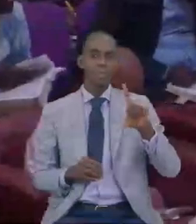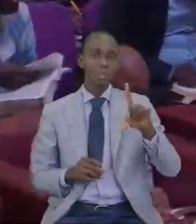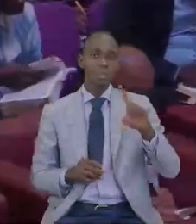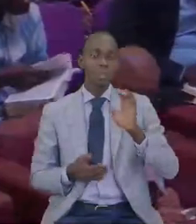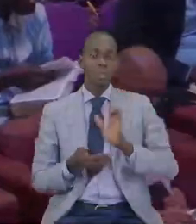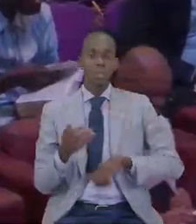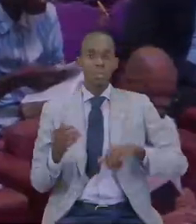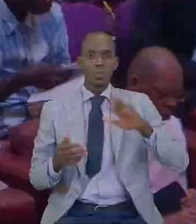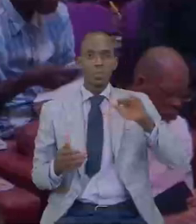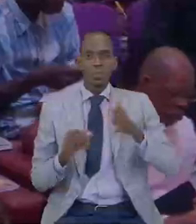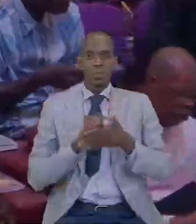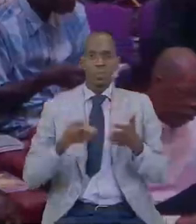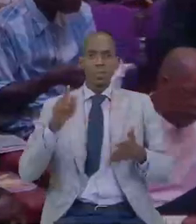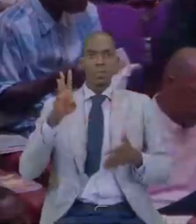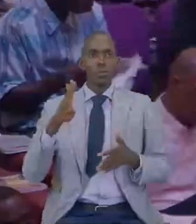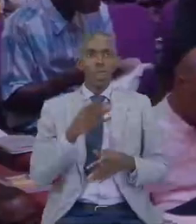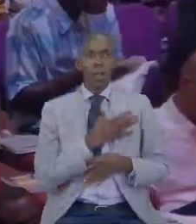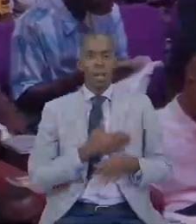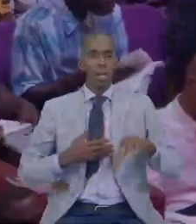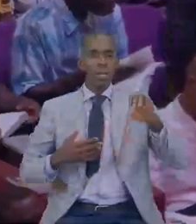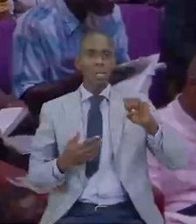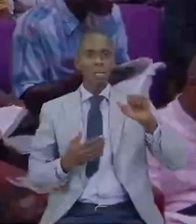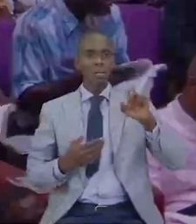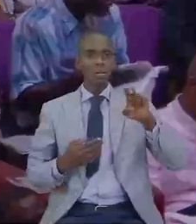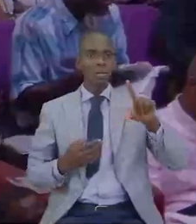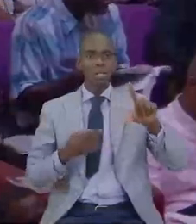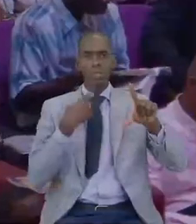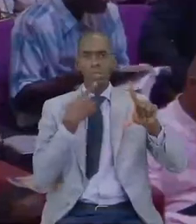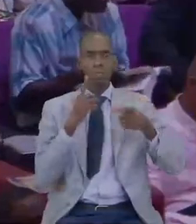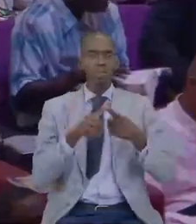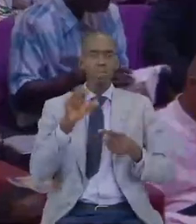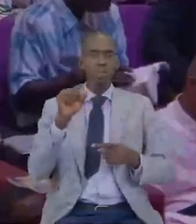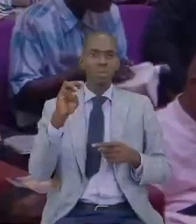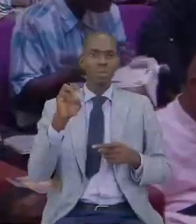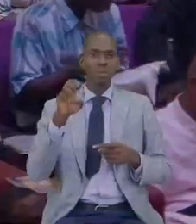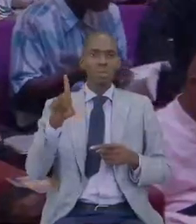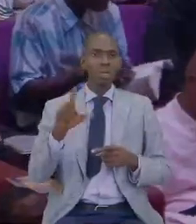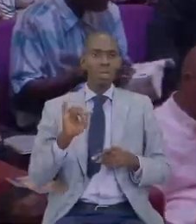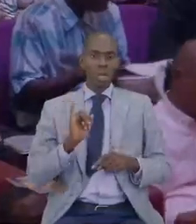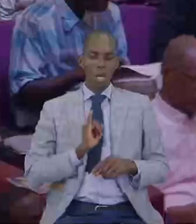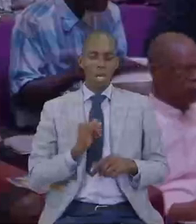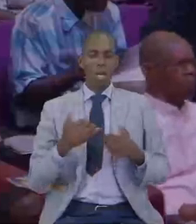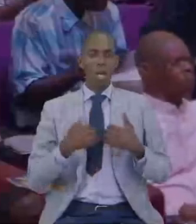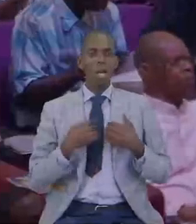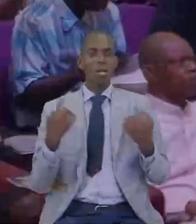Alors Saül dit à Samuel, j'ai péché car j'ai transgressé l'ordre de l'Éternel